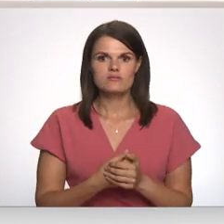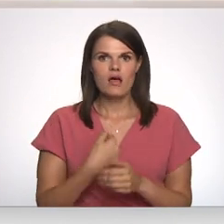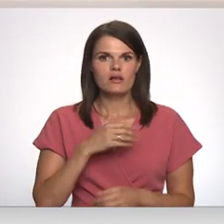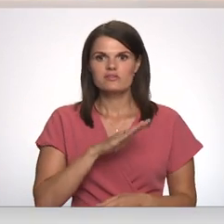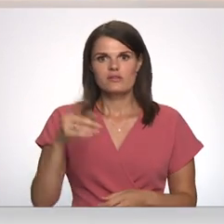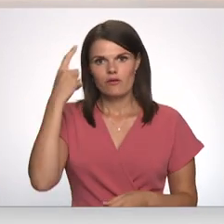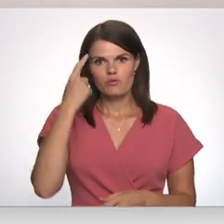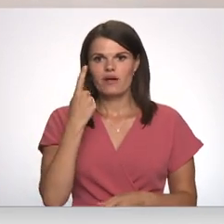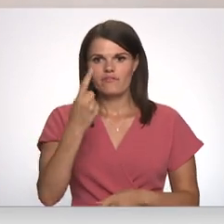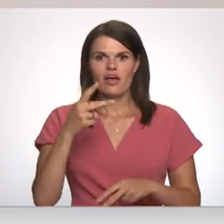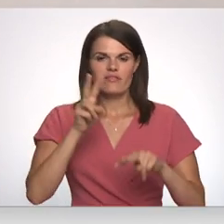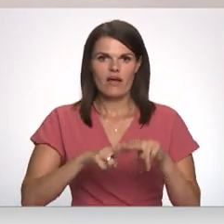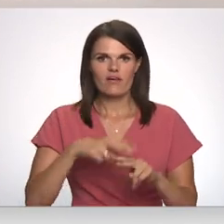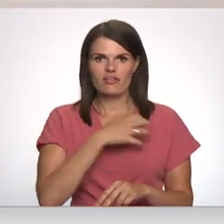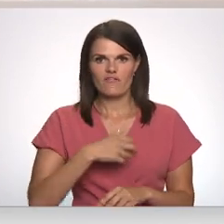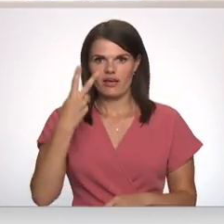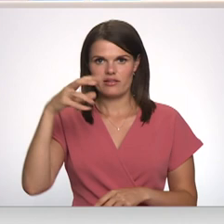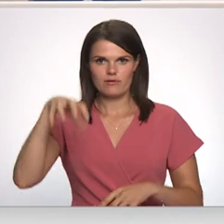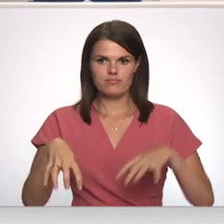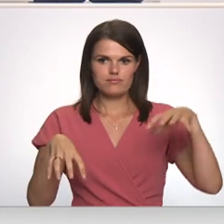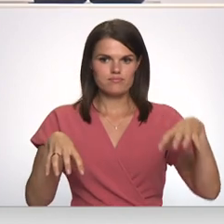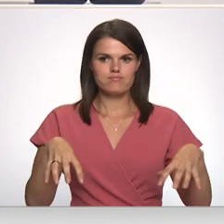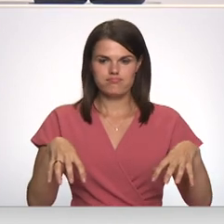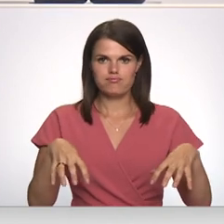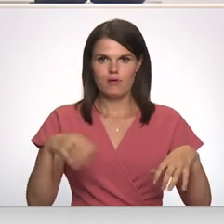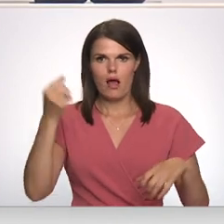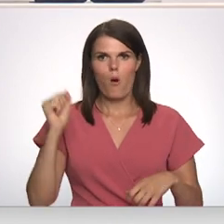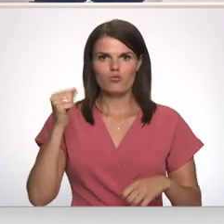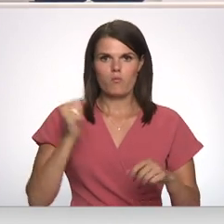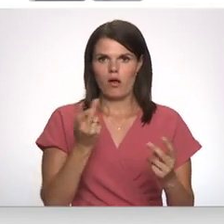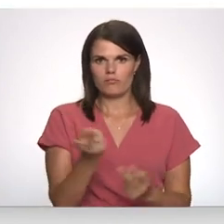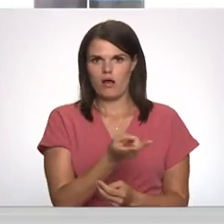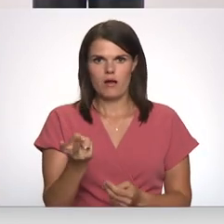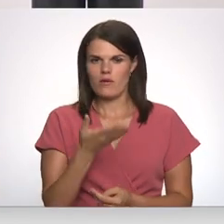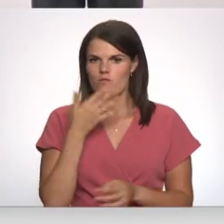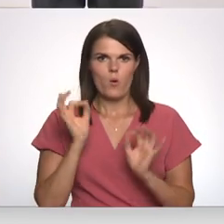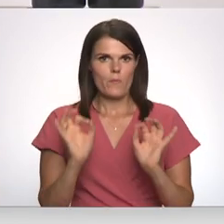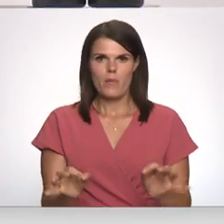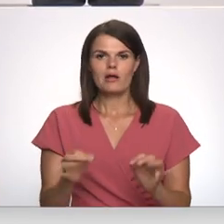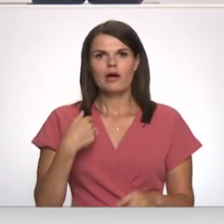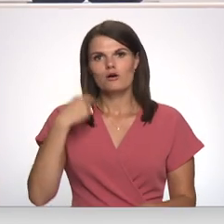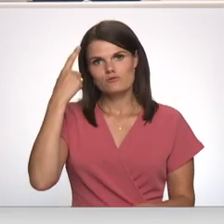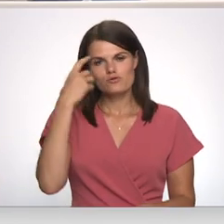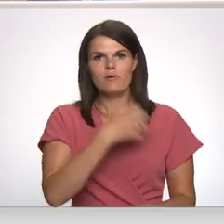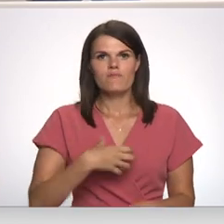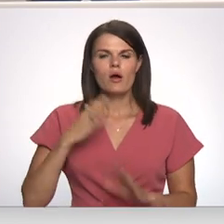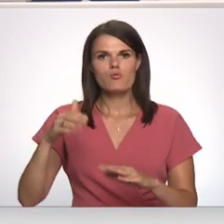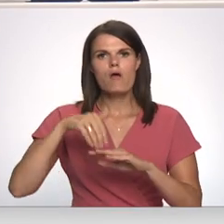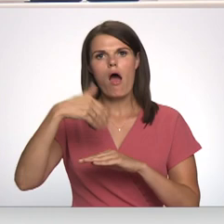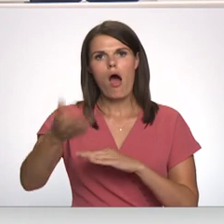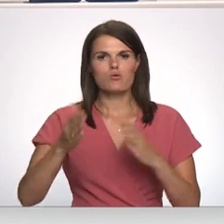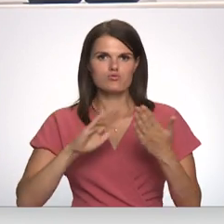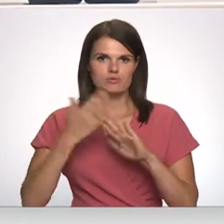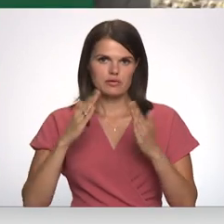ka vienā vietā jābūt divām spēļu zālēm. Tas nav pareizi. Nu, es domāju, ka jābūt ir ārpus